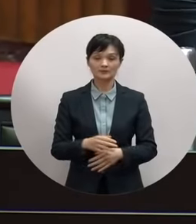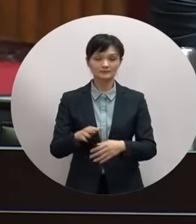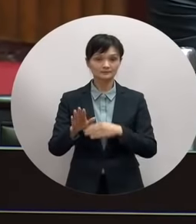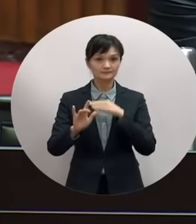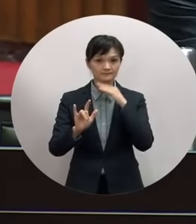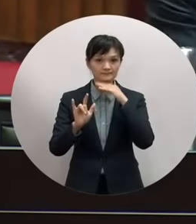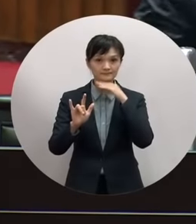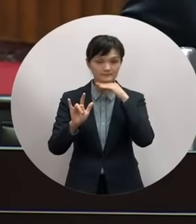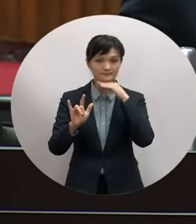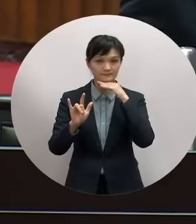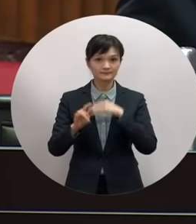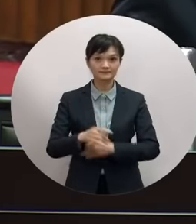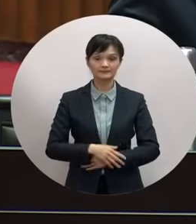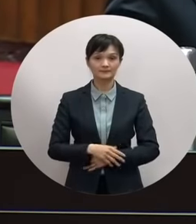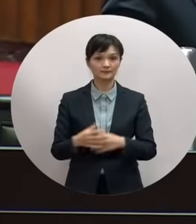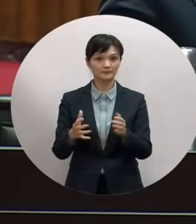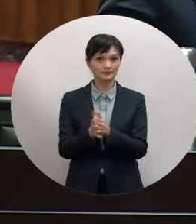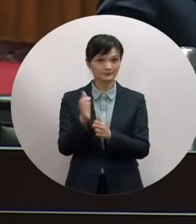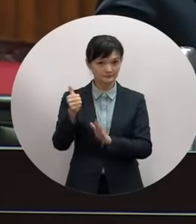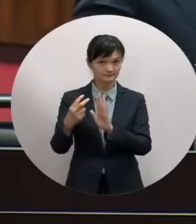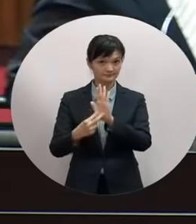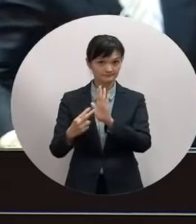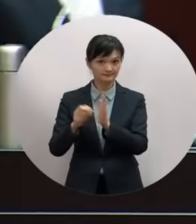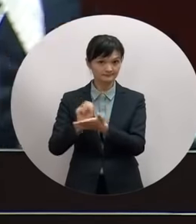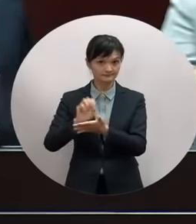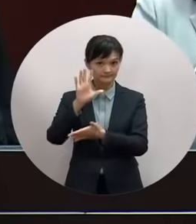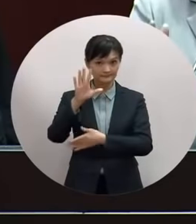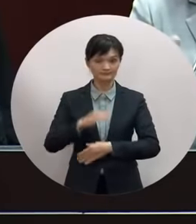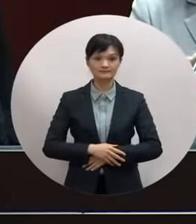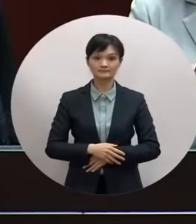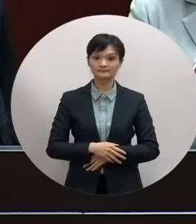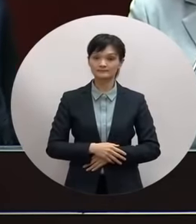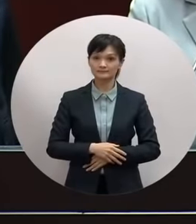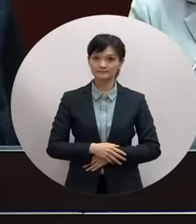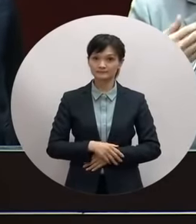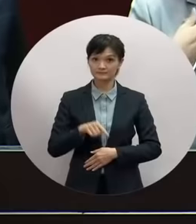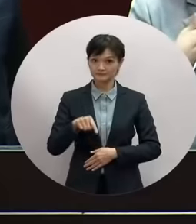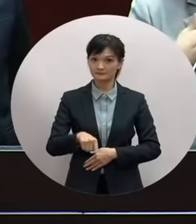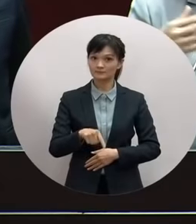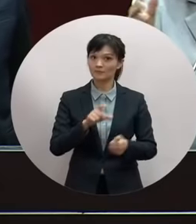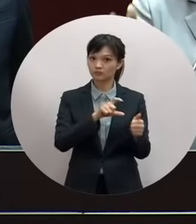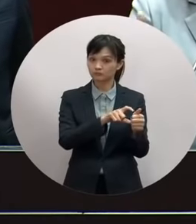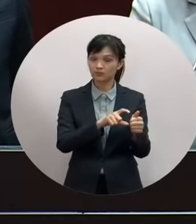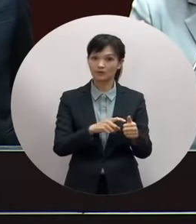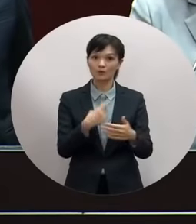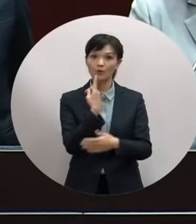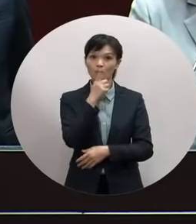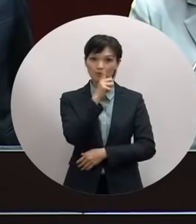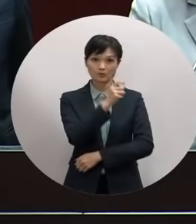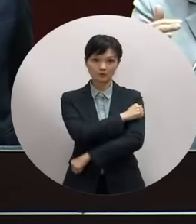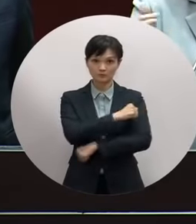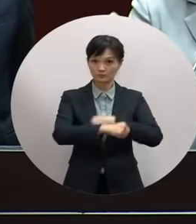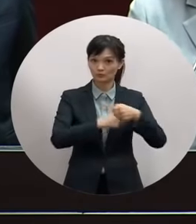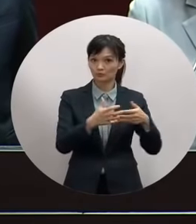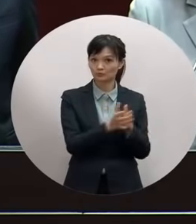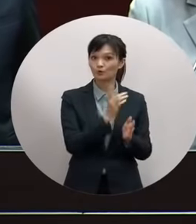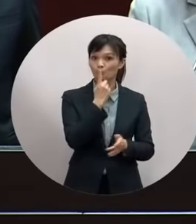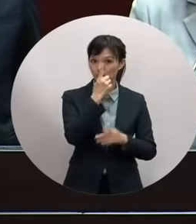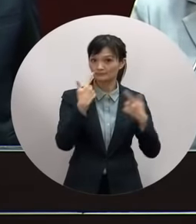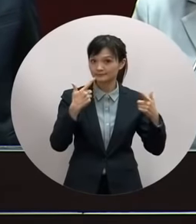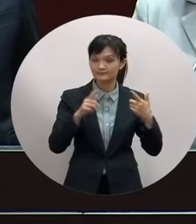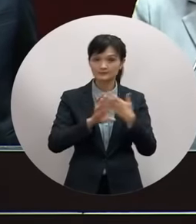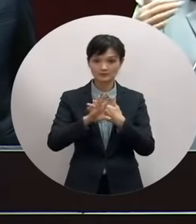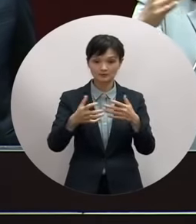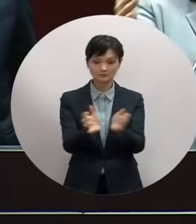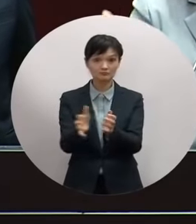我说，请部长给你报告。 报告委员哦，因为我院长找我们，因为这个议题不是只有劳动部，是跨部会哈， 是 相关的